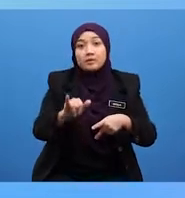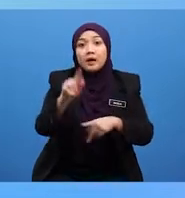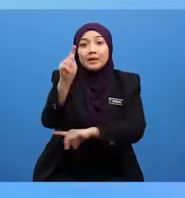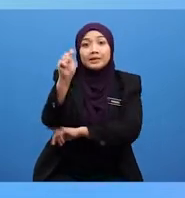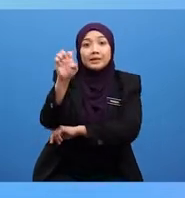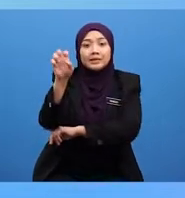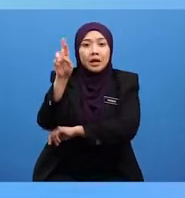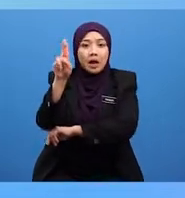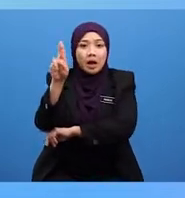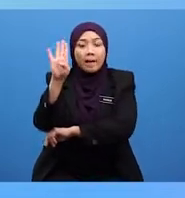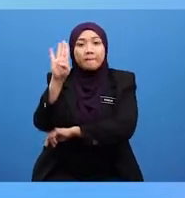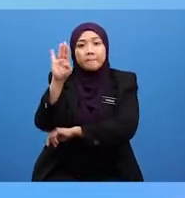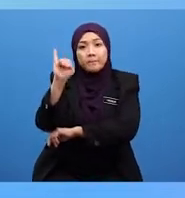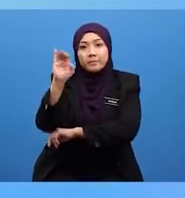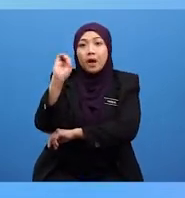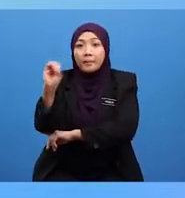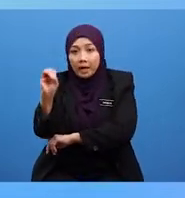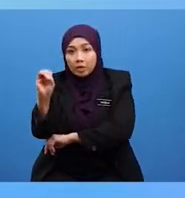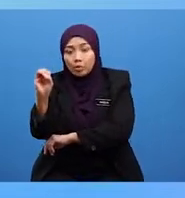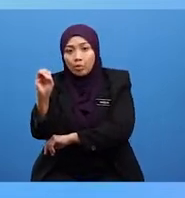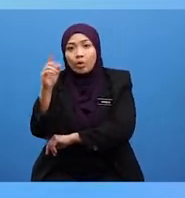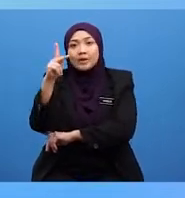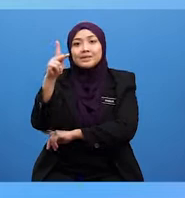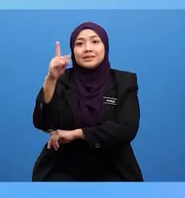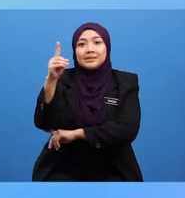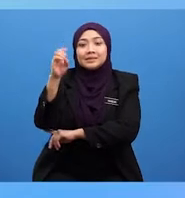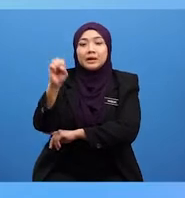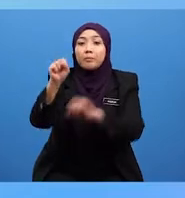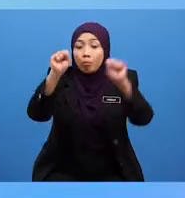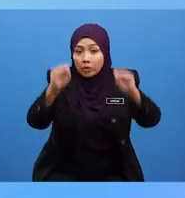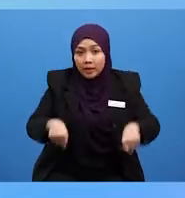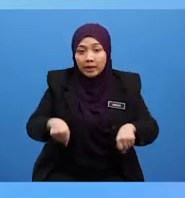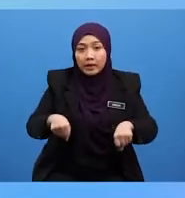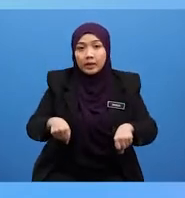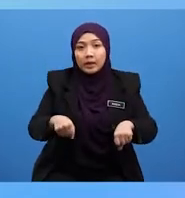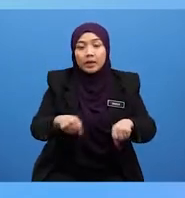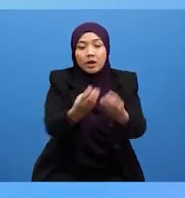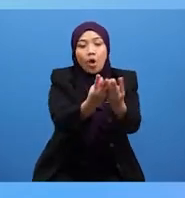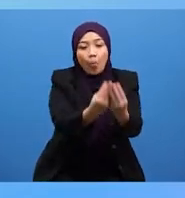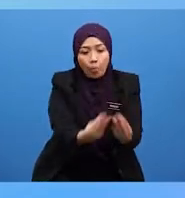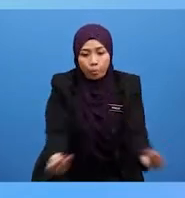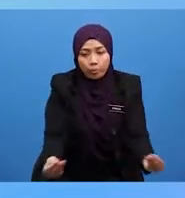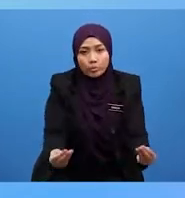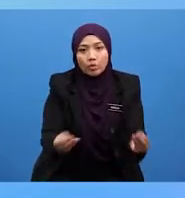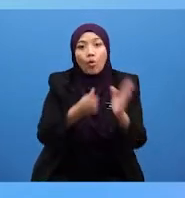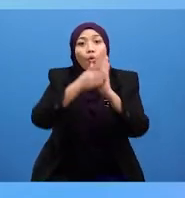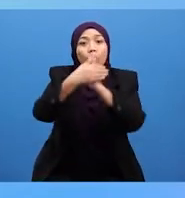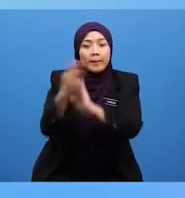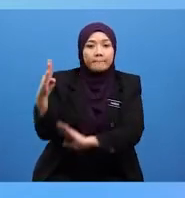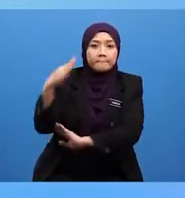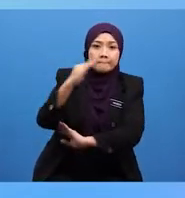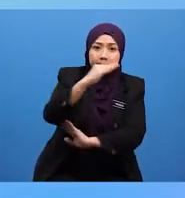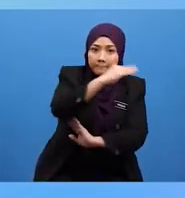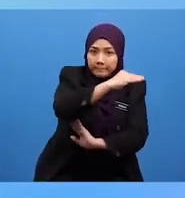Maksudnya, plastik ini merupakan jenis plastik yang dapat diuraikan oleh